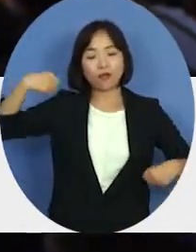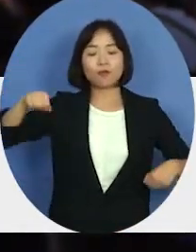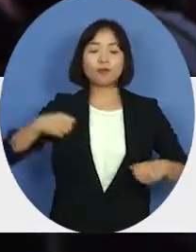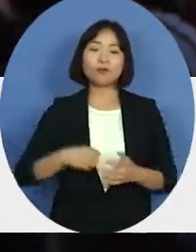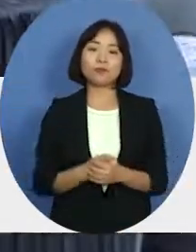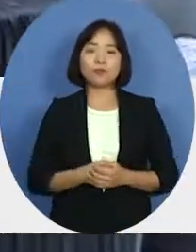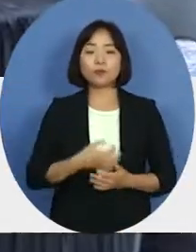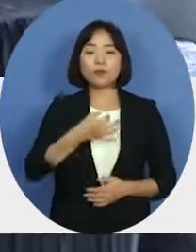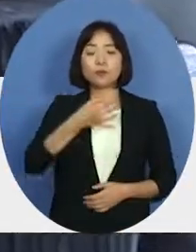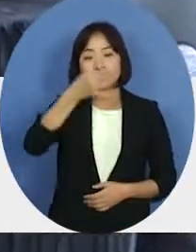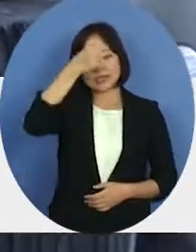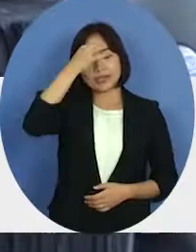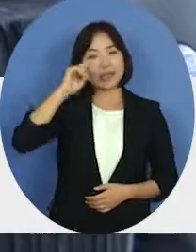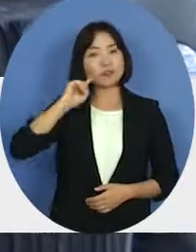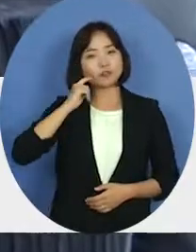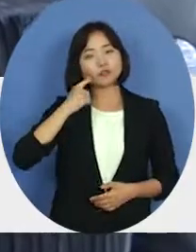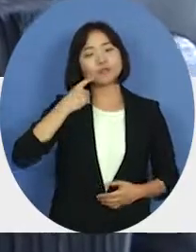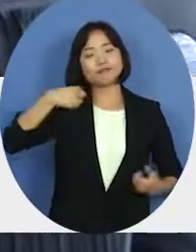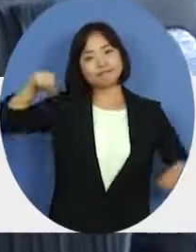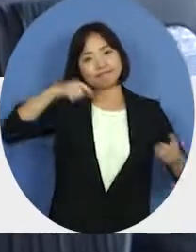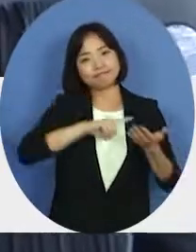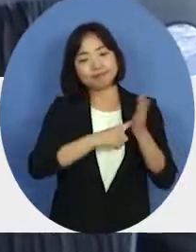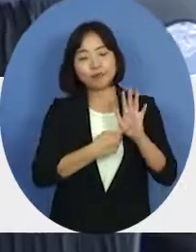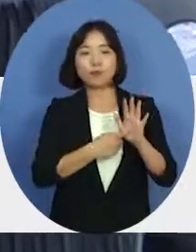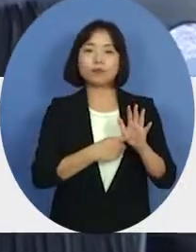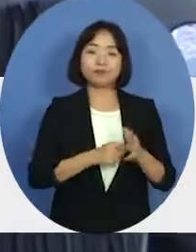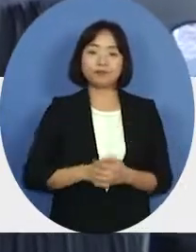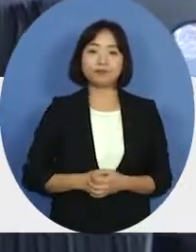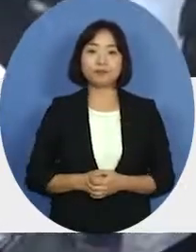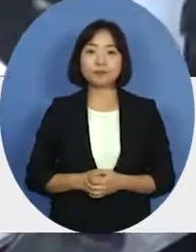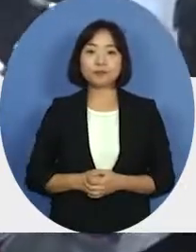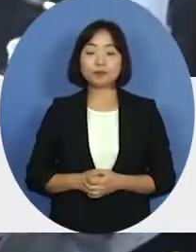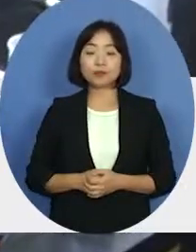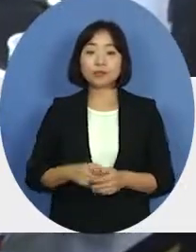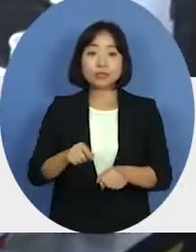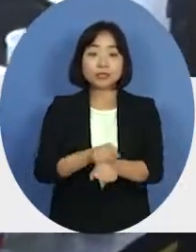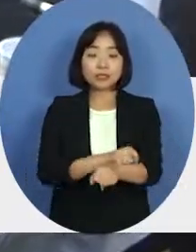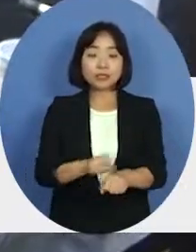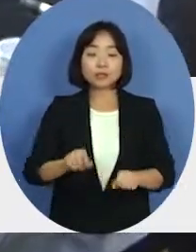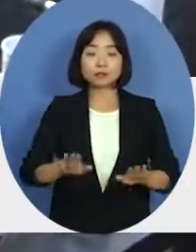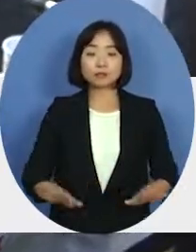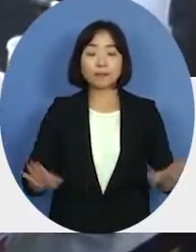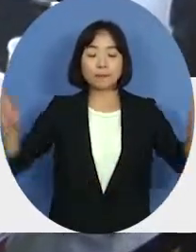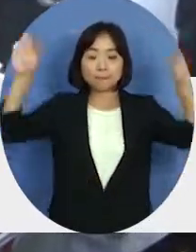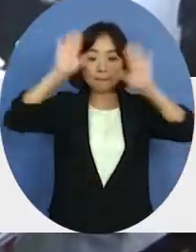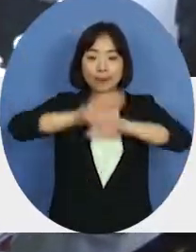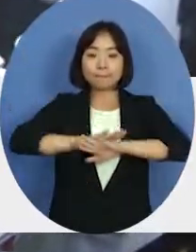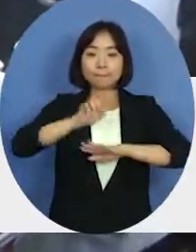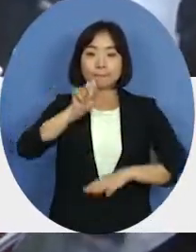함께하는 예술마당 등 흥겨운 시간이 펼쳐졌고 특히 이번 행사는 공주 밥맛일